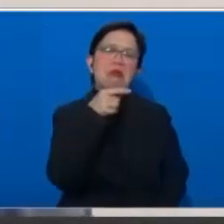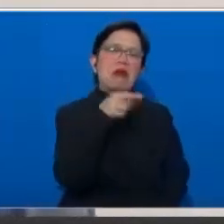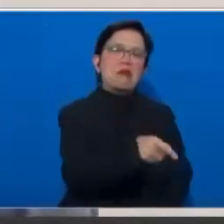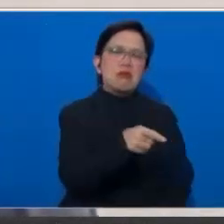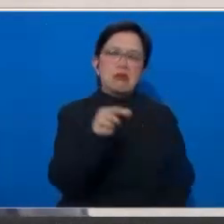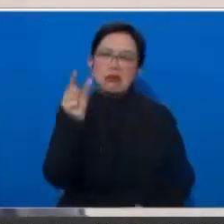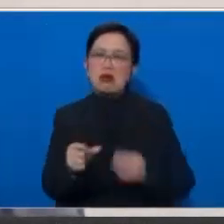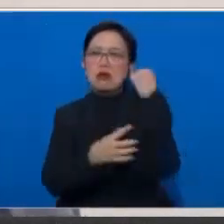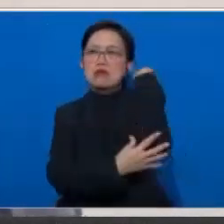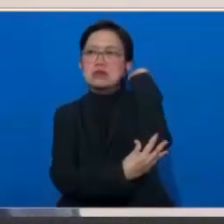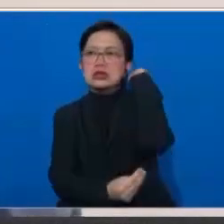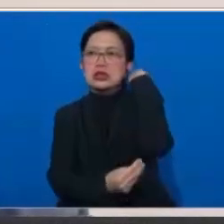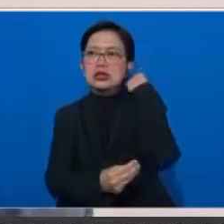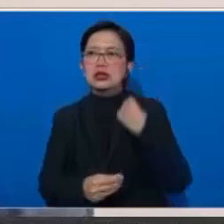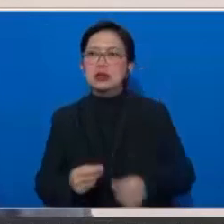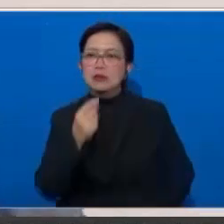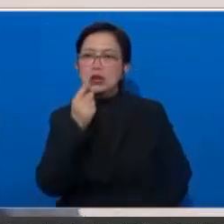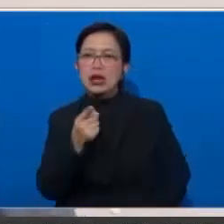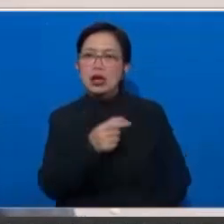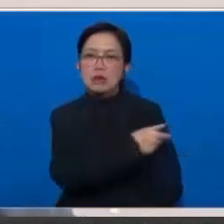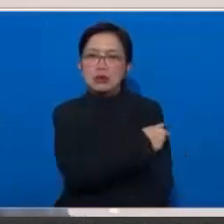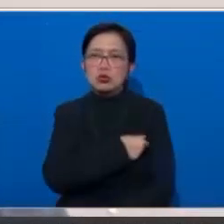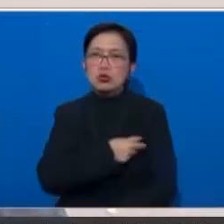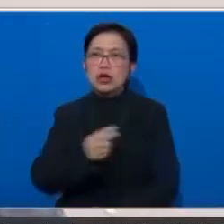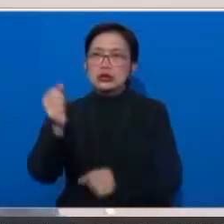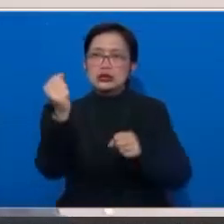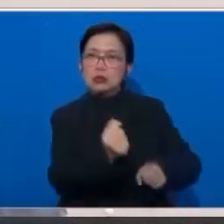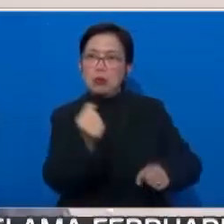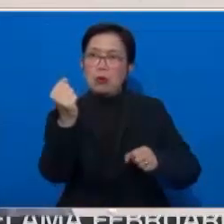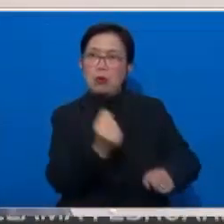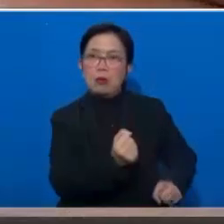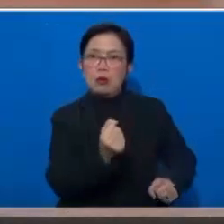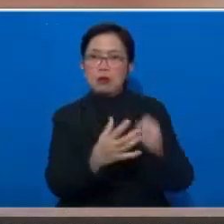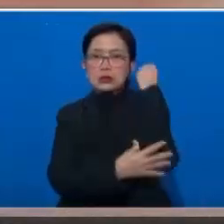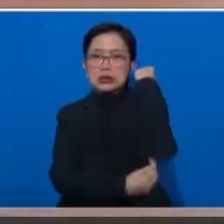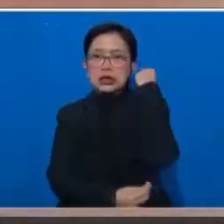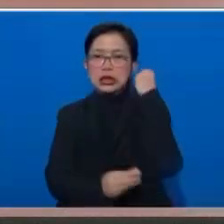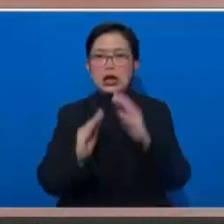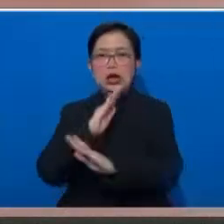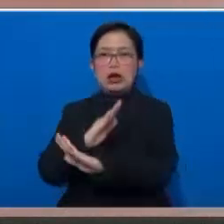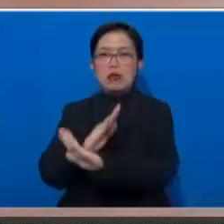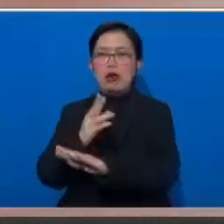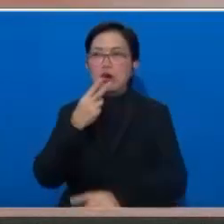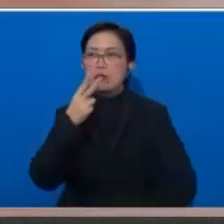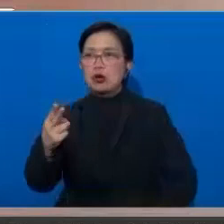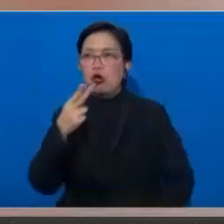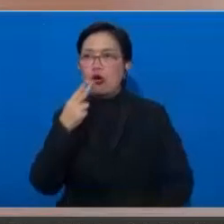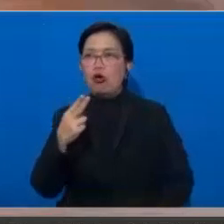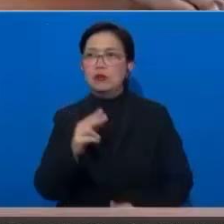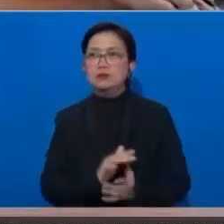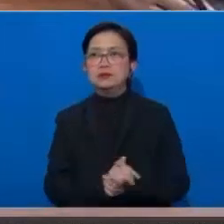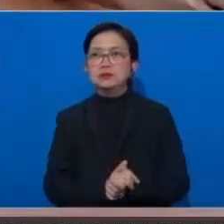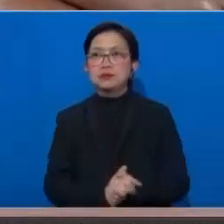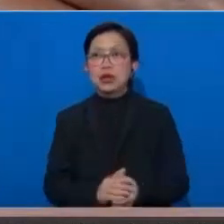Contohnya, PPSU miskin dilarang merokok. Ditemui di kantornya pada Senin petang,